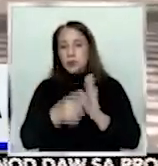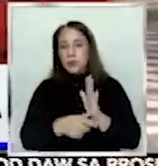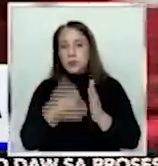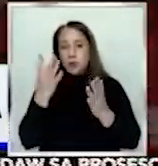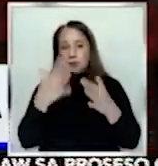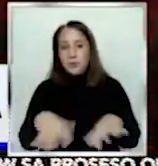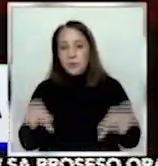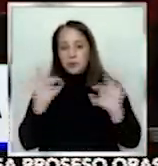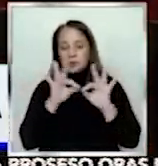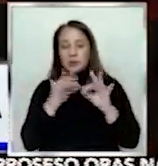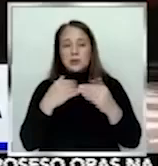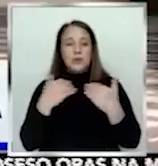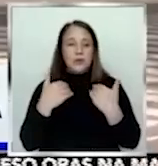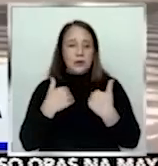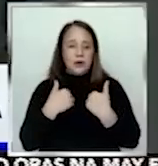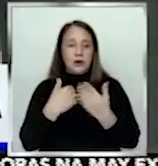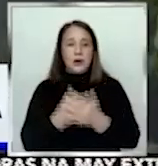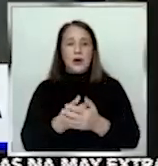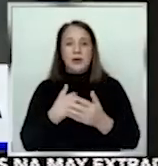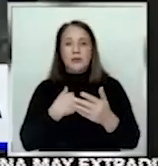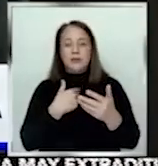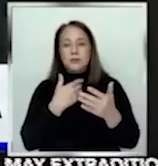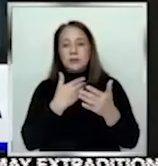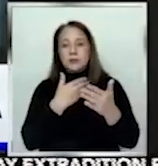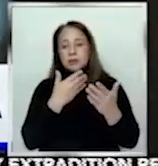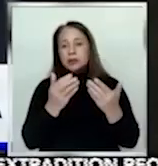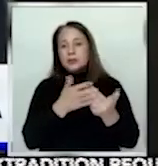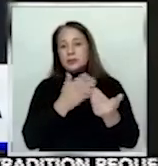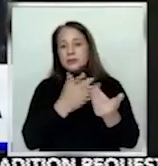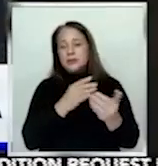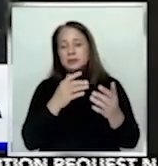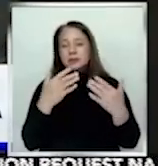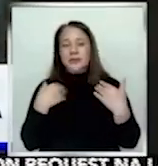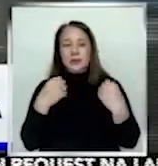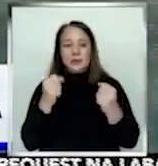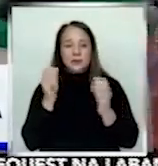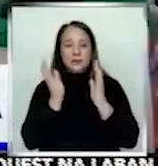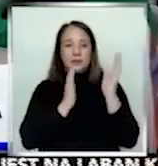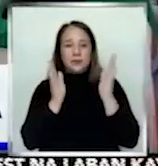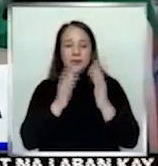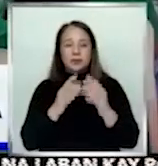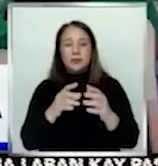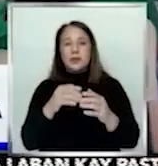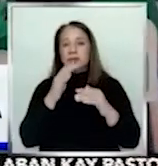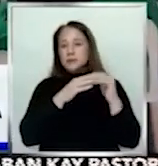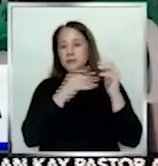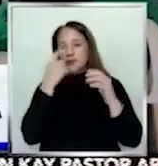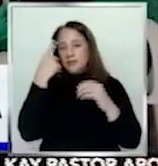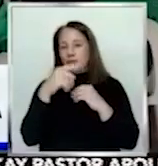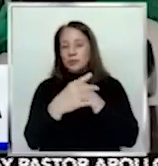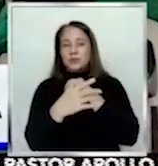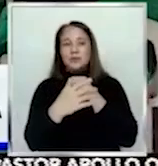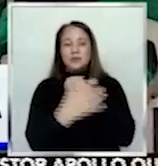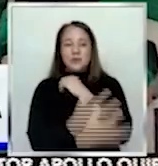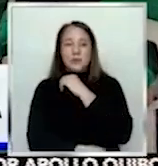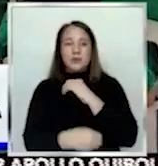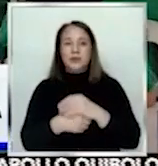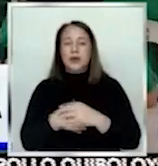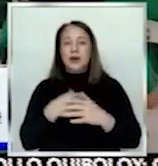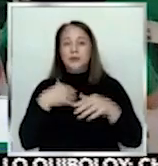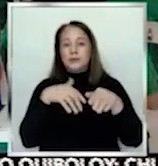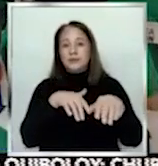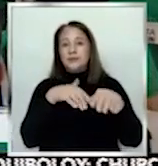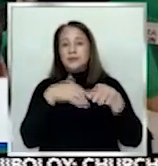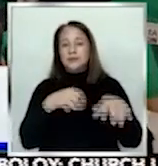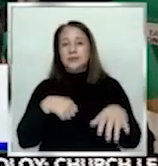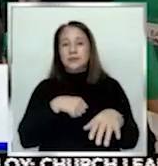ang pagkakaroon ng abot kamay na healthcare services at pasilidad para sa mga mahihirap. Nagsagawa naman ng caravan si Senatorial Aspirant Harry